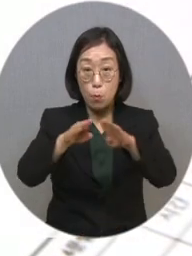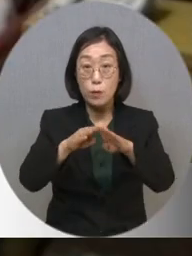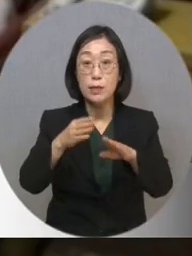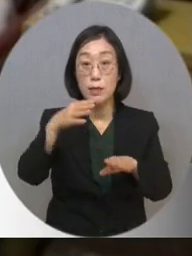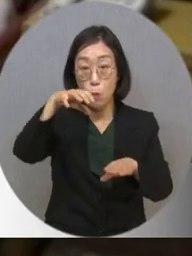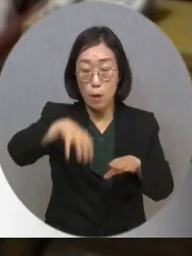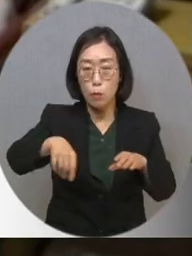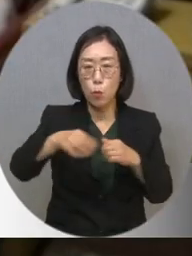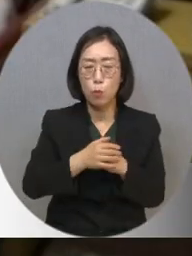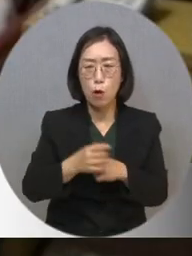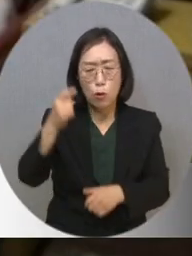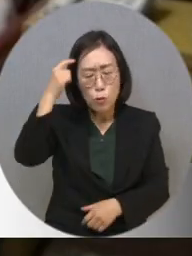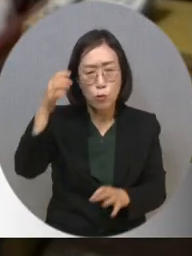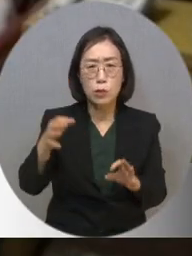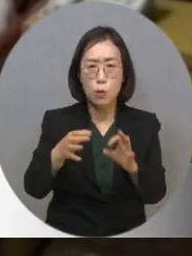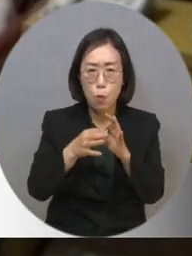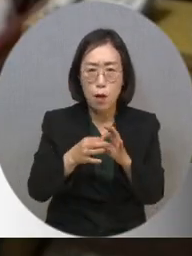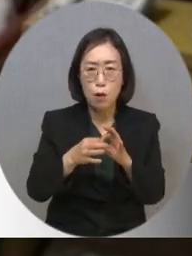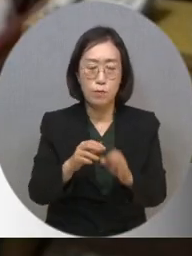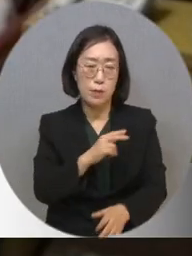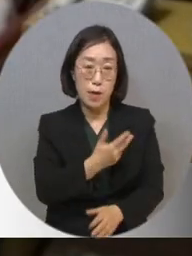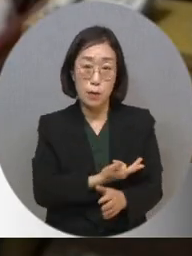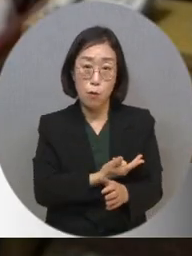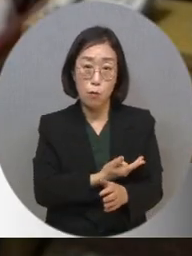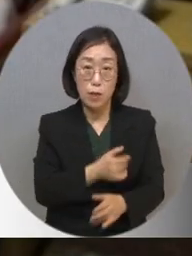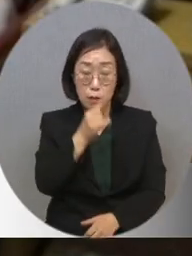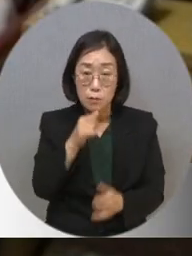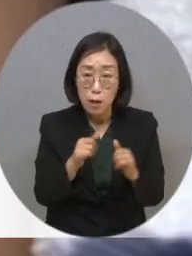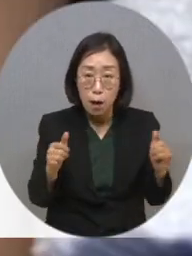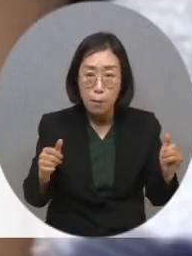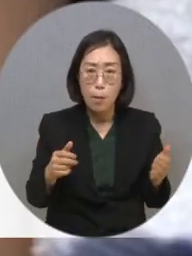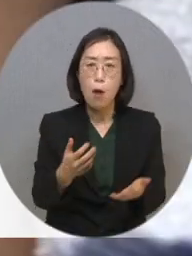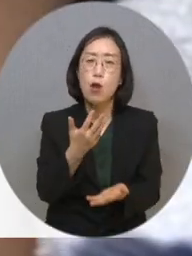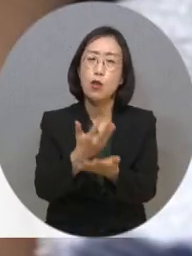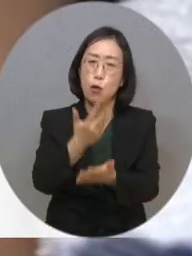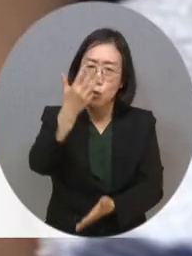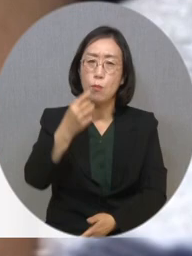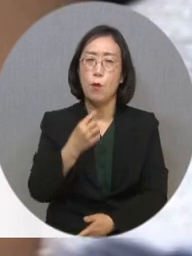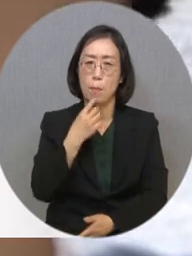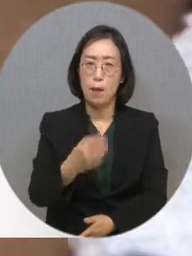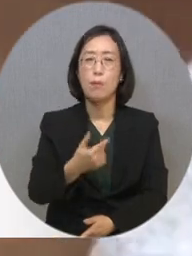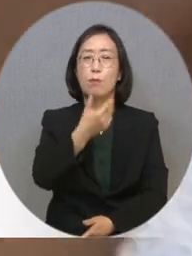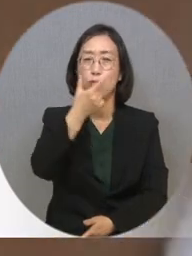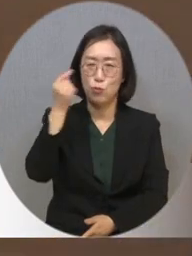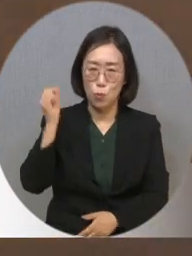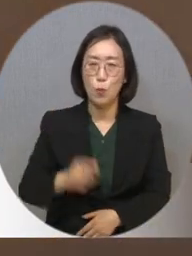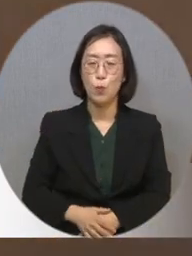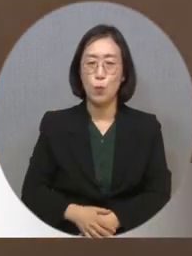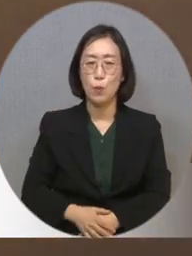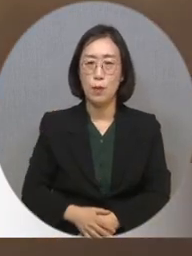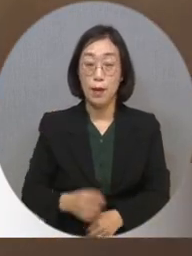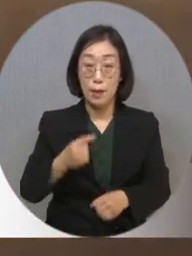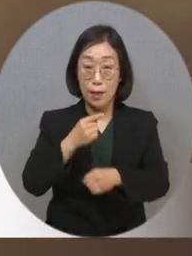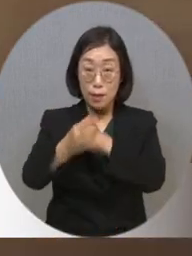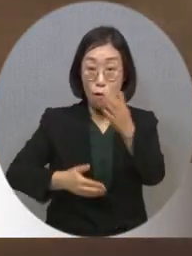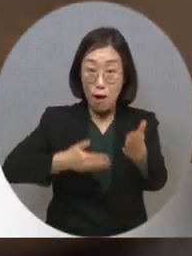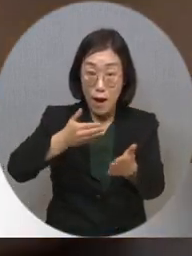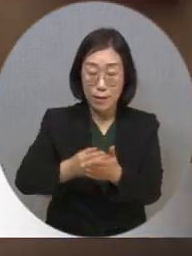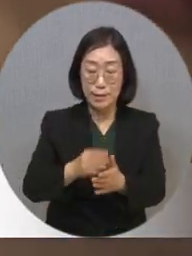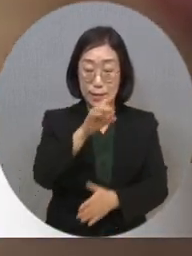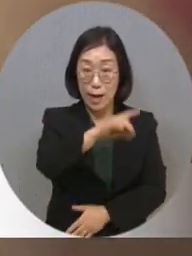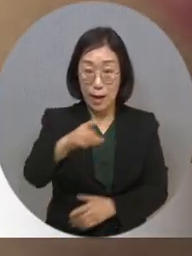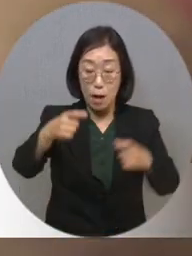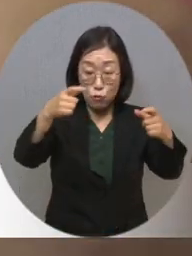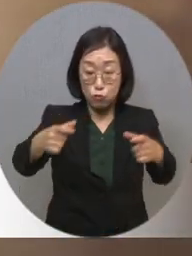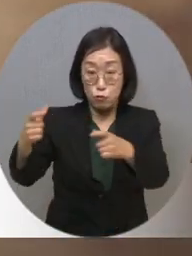복지관의 정신건강 사회 복지사 자격 소지자는 여덟 명에 불과한 상황입니다 내년까지 자치구별 한 명씩